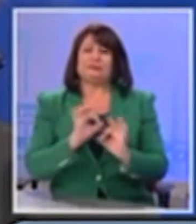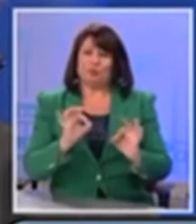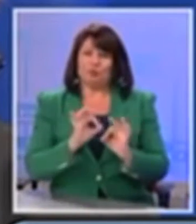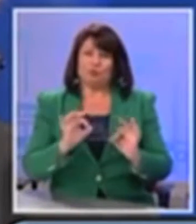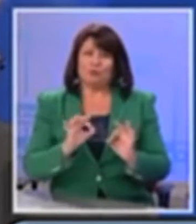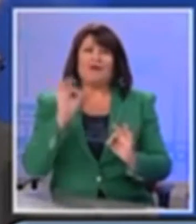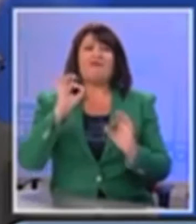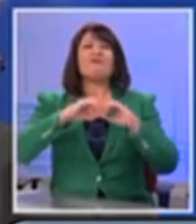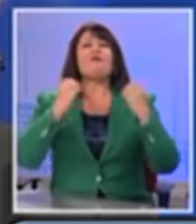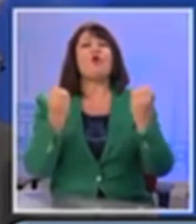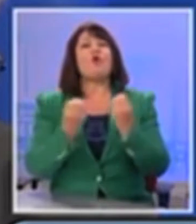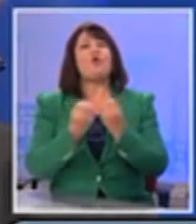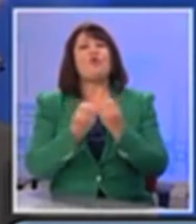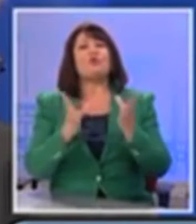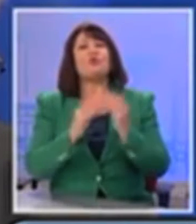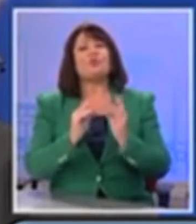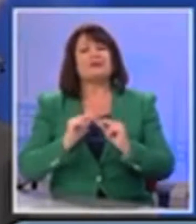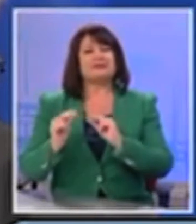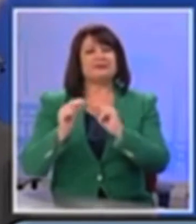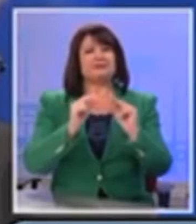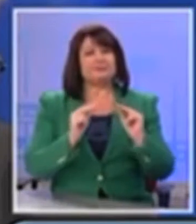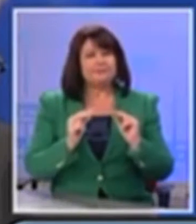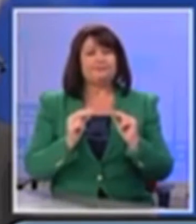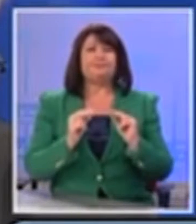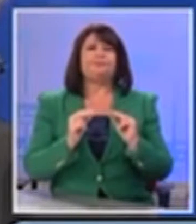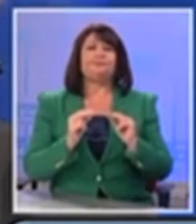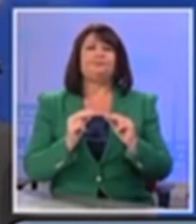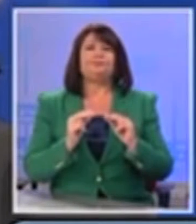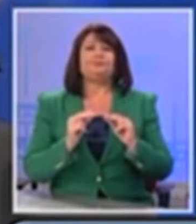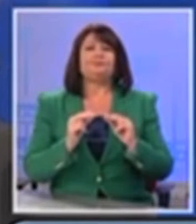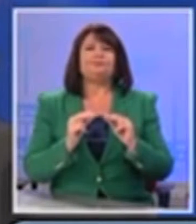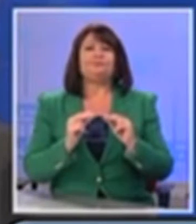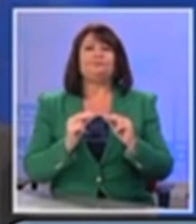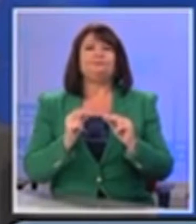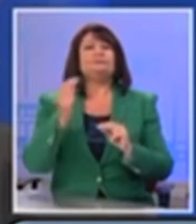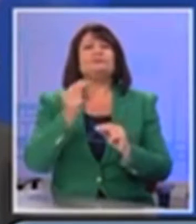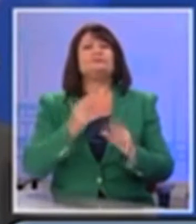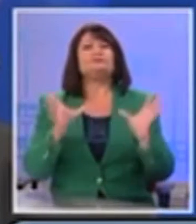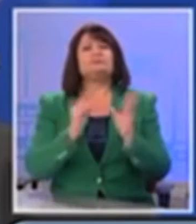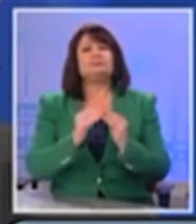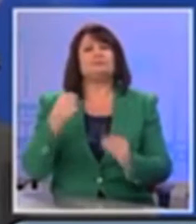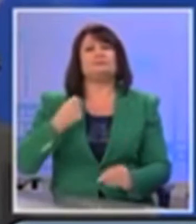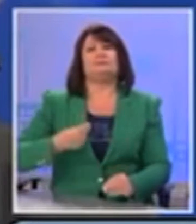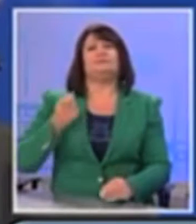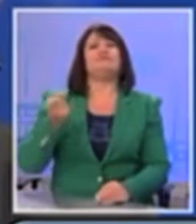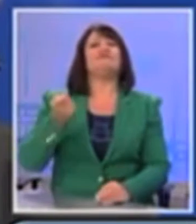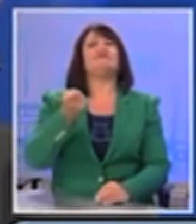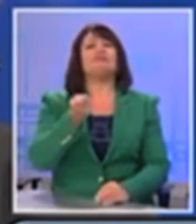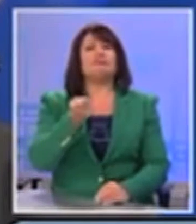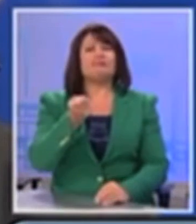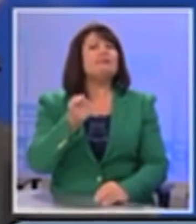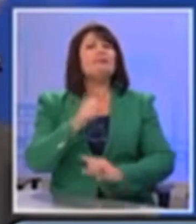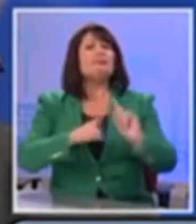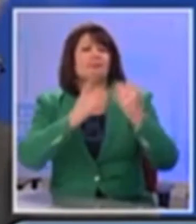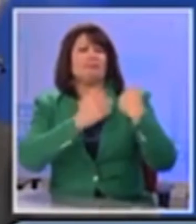bien l'Assemblée générale des Nations Unies. Il faut savoir que l'Union européenne, les